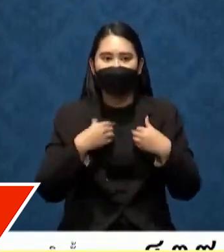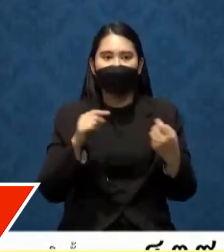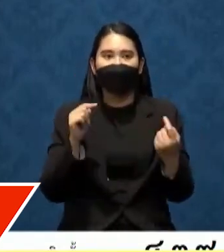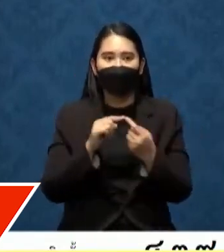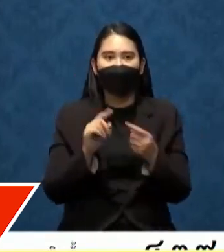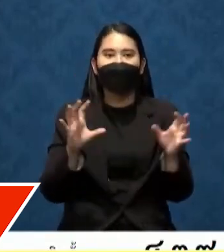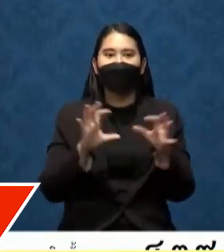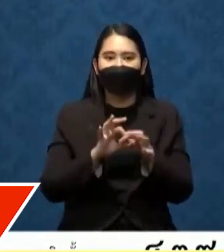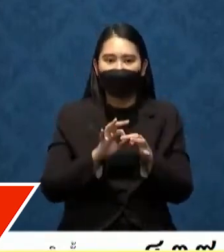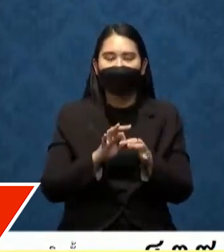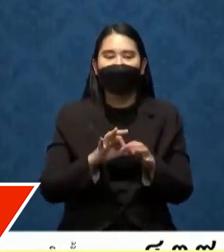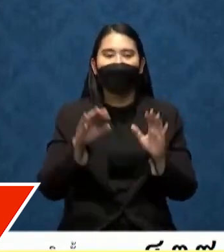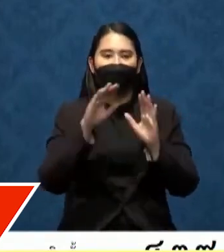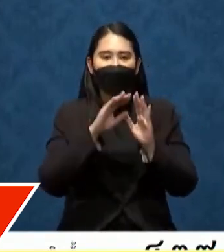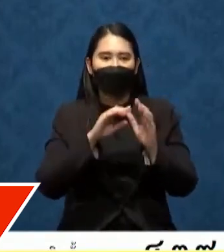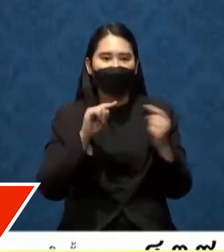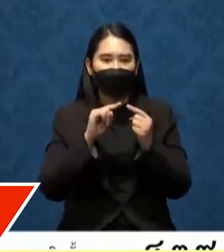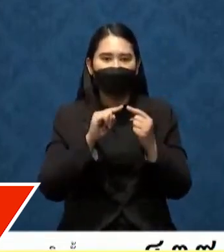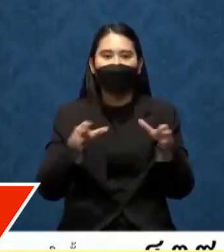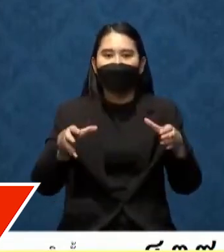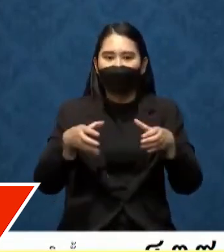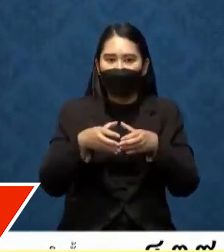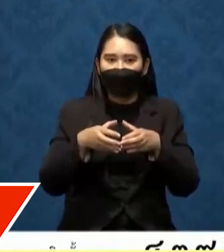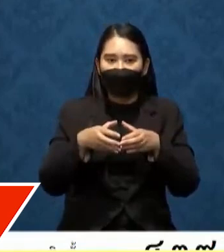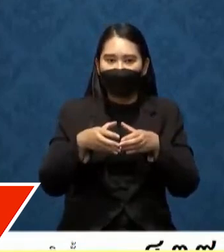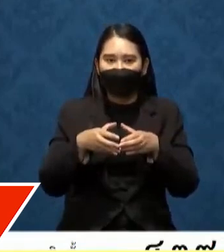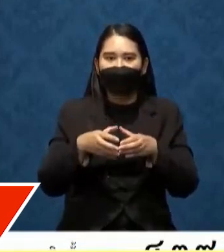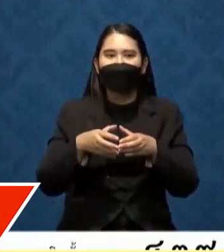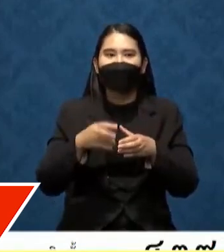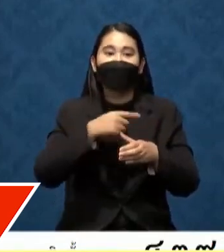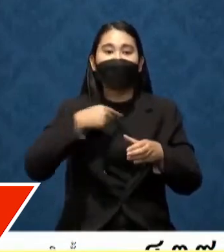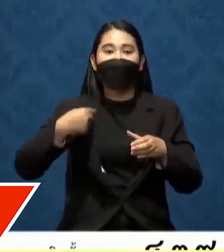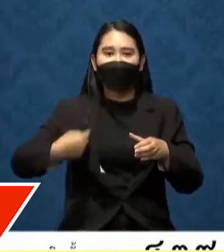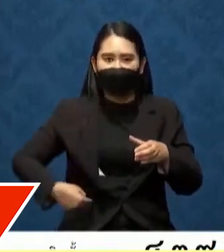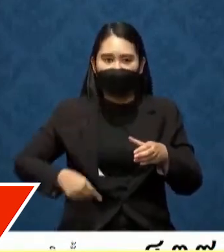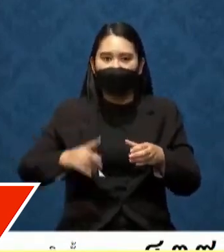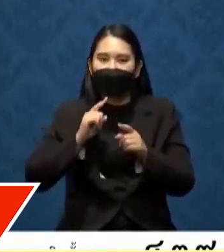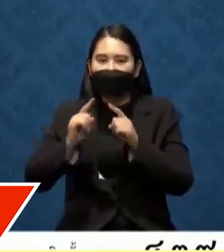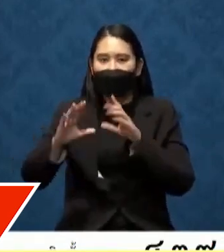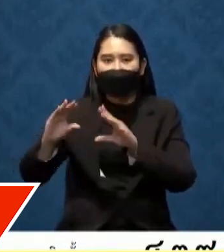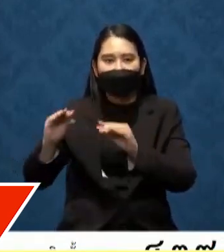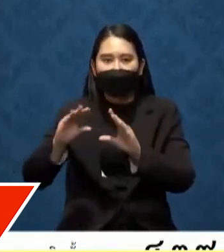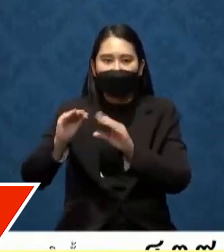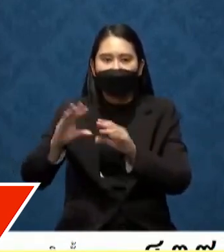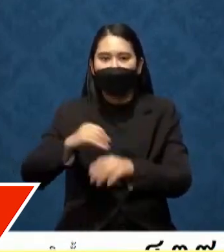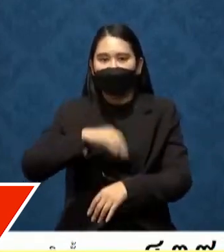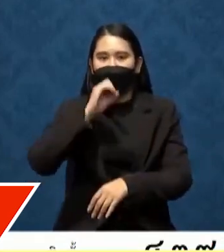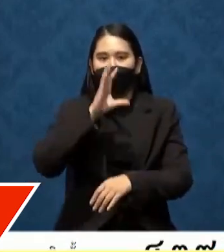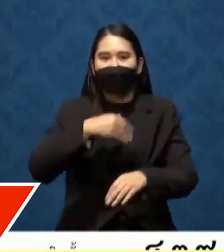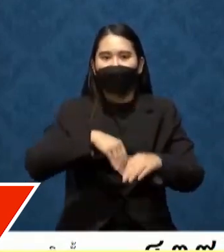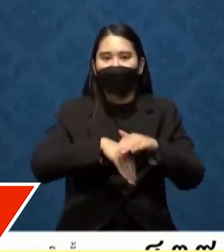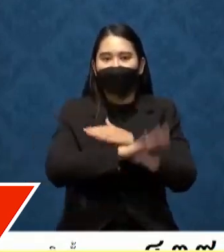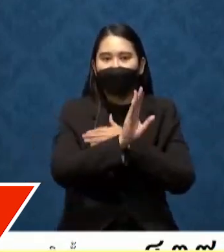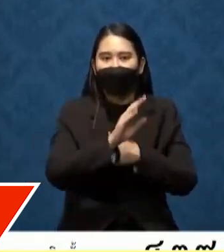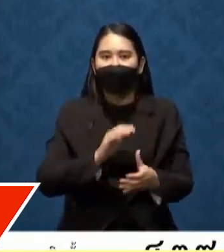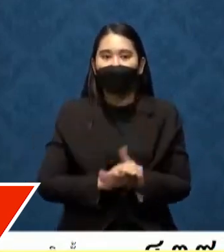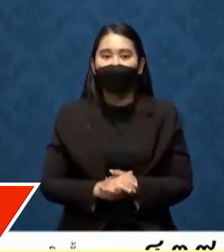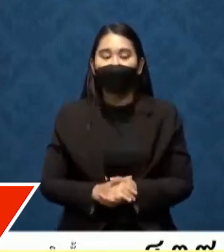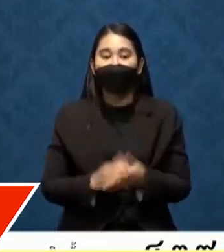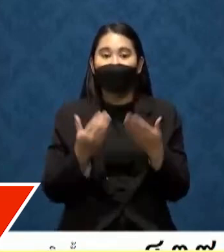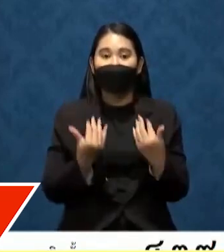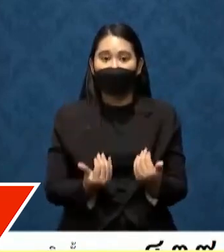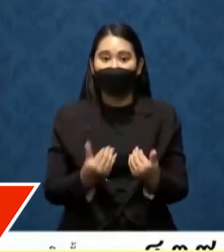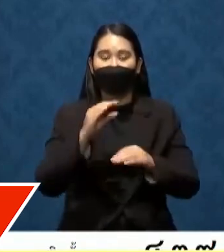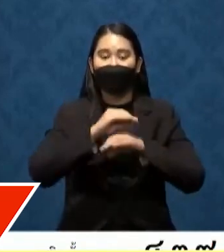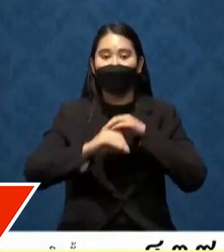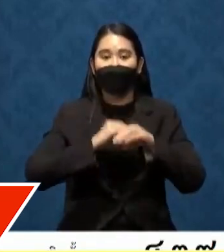วนการมาเฟียจีนนี่ชาวบ้านเขาลือกันหมดแล้วว่าตู้ห่าวรอดแน่นอนนะครับแล้วก็มาเฟียจีนอีกหลายคนพอเราไปดูวง